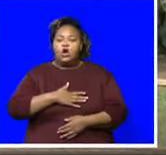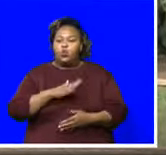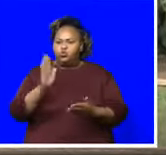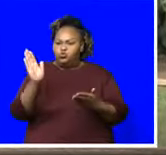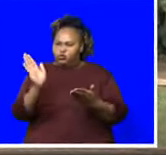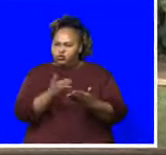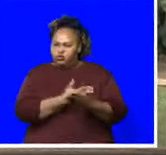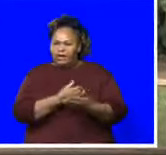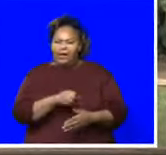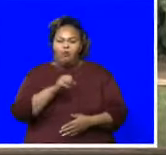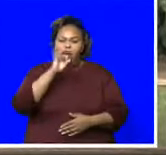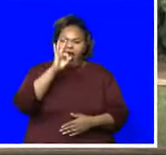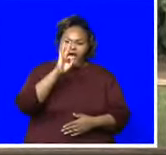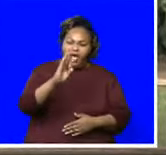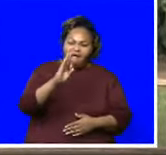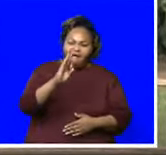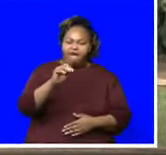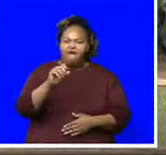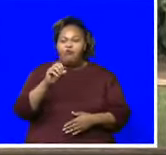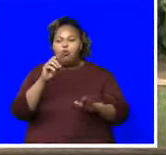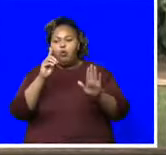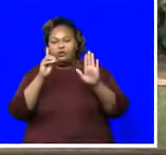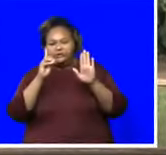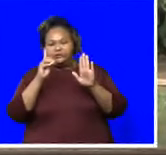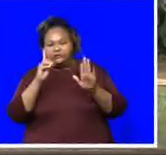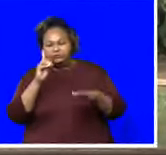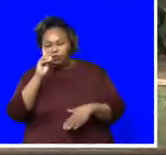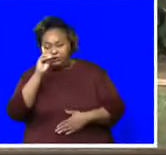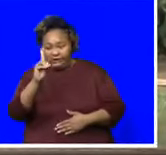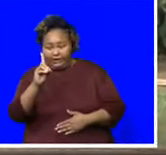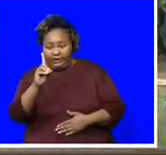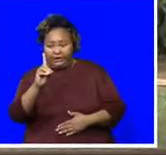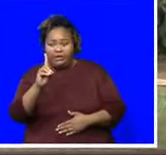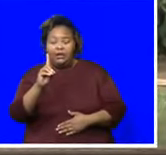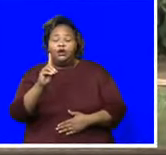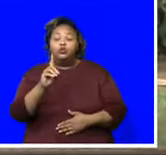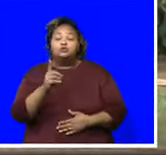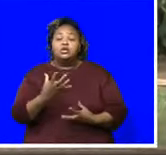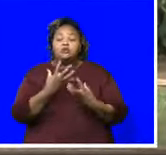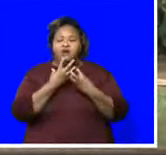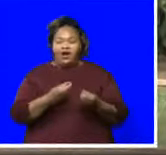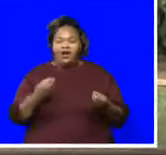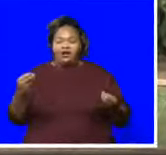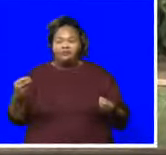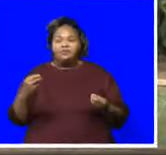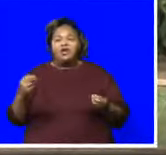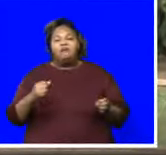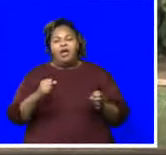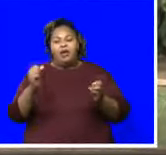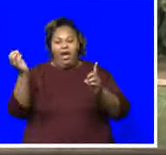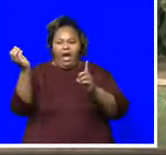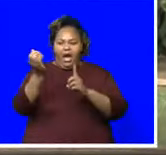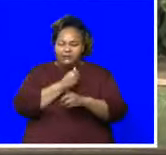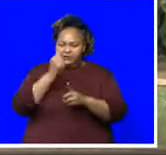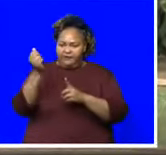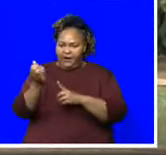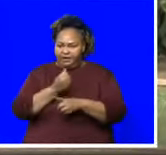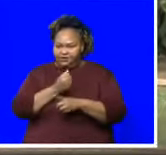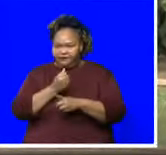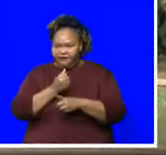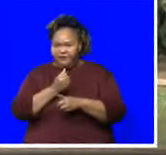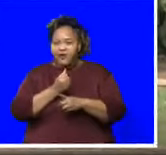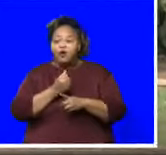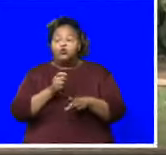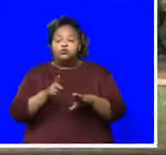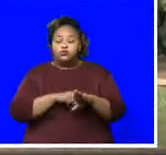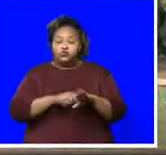asifundise thishela ukuthi uma nesikola nase umfundisile somniketile lokulakudzingako. Then akube nendlela leka tawuphendvula ngayo.